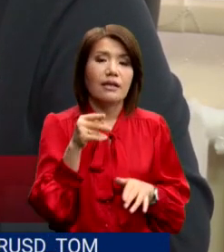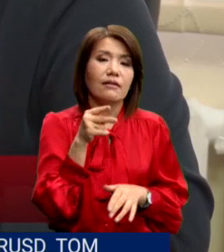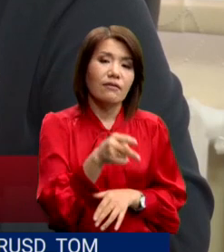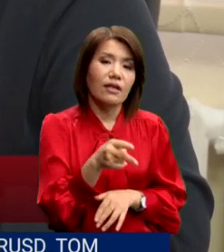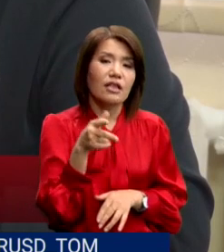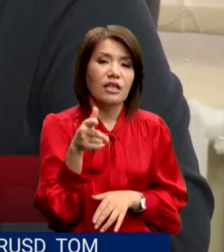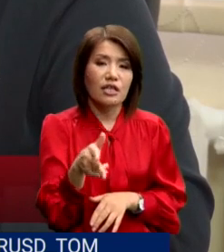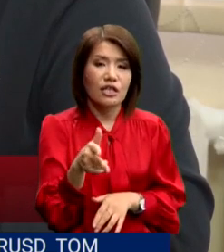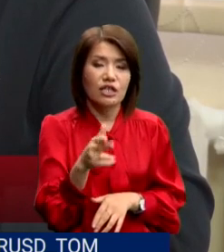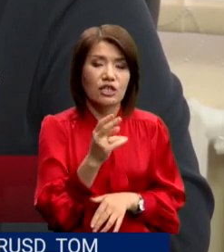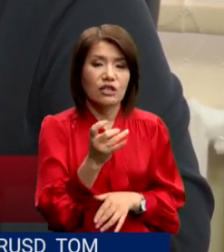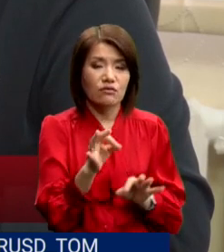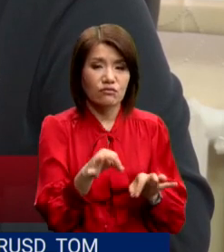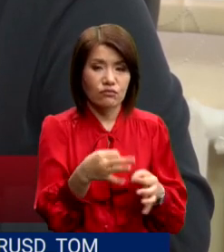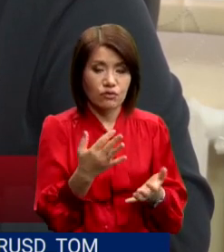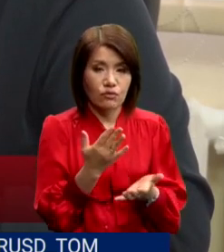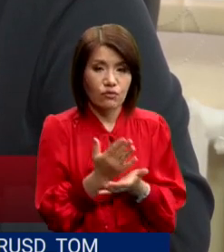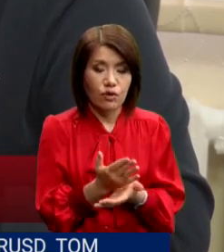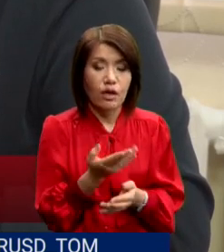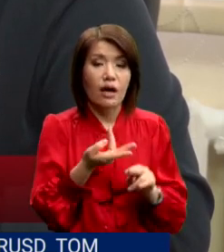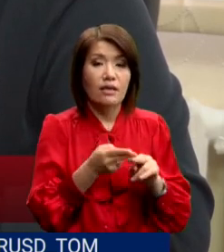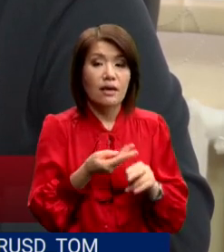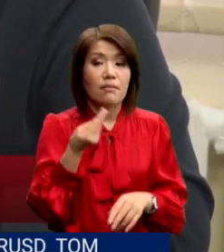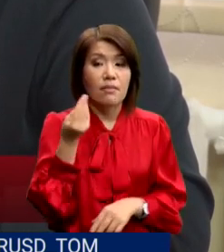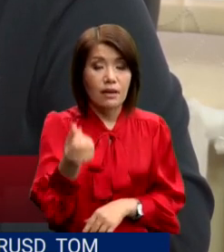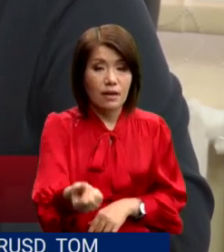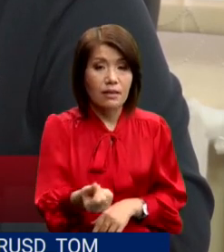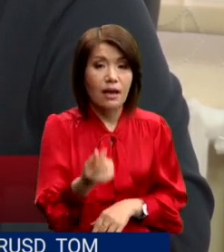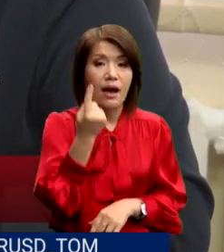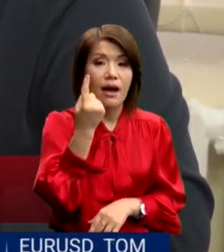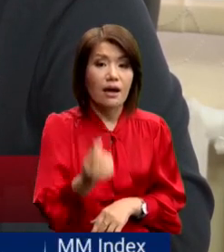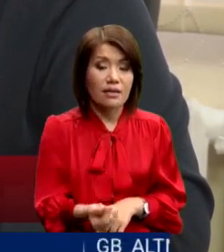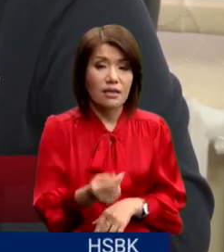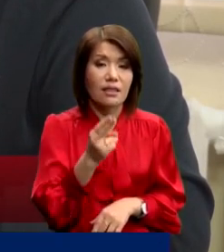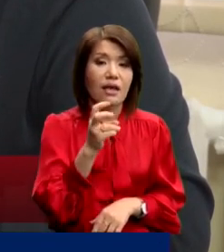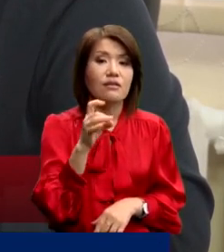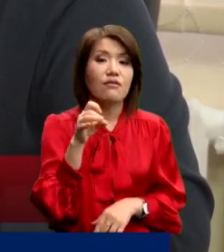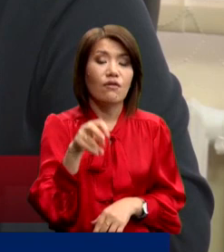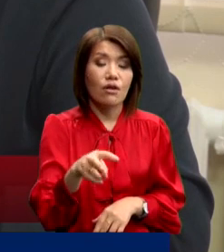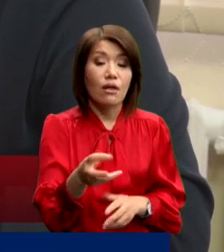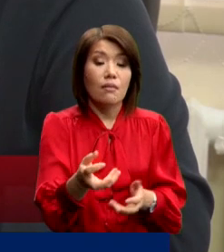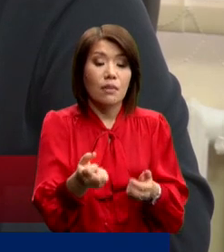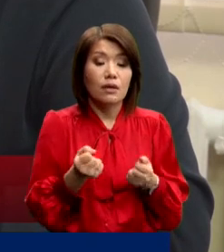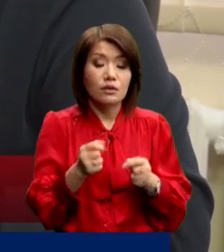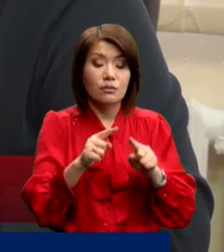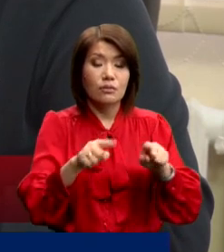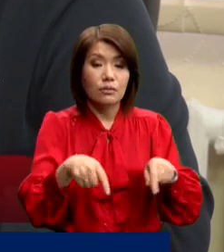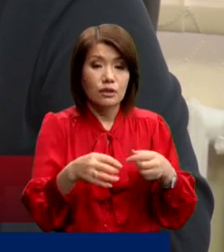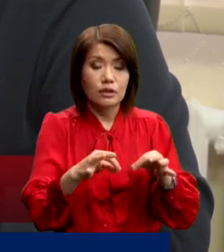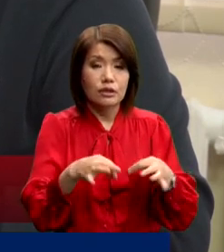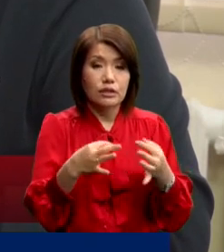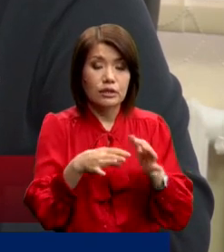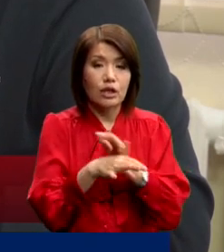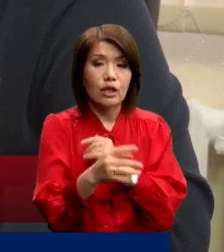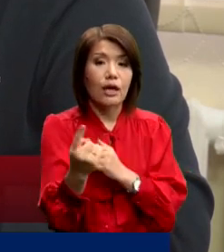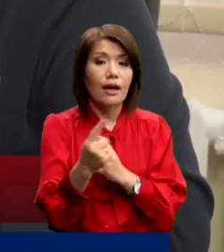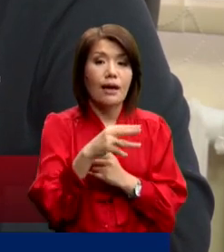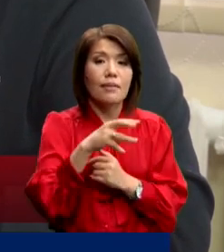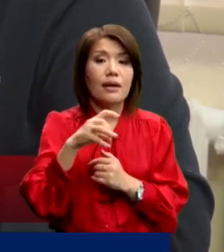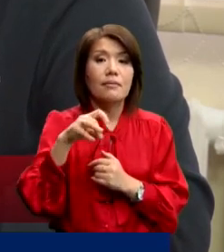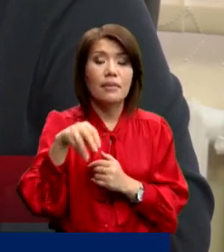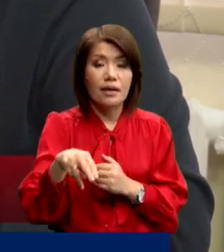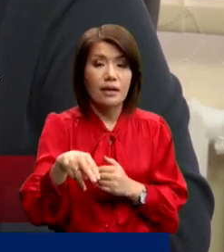дозволов. При этом они оплачивают за один дозвол, при получении этого дозвола оплачивают одно МРП,